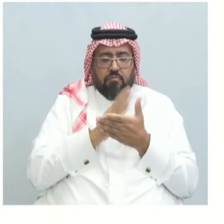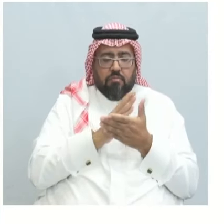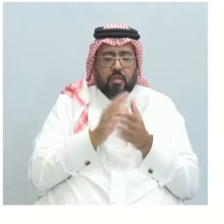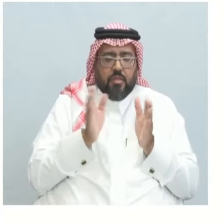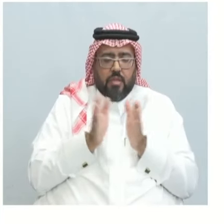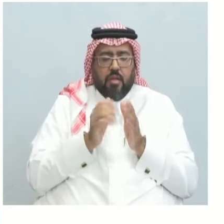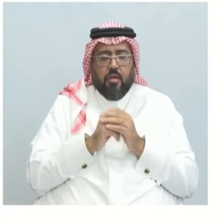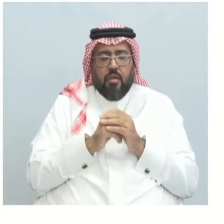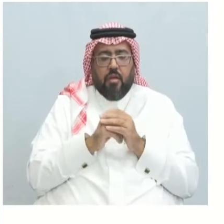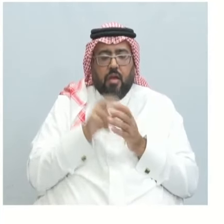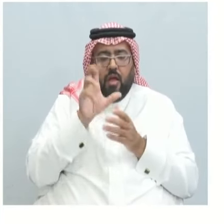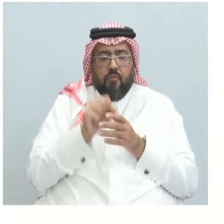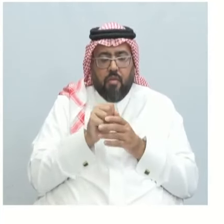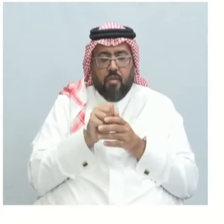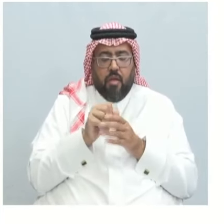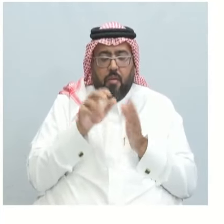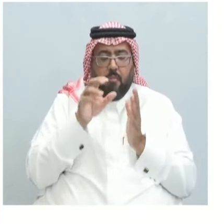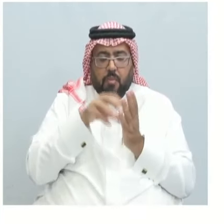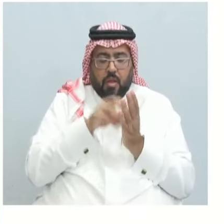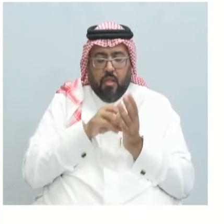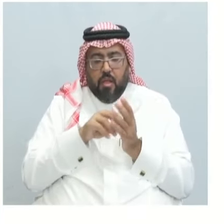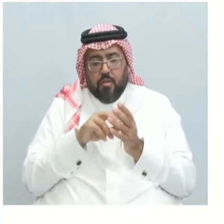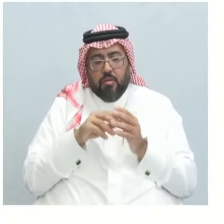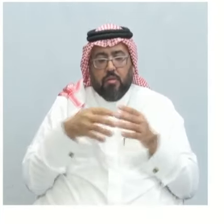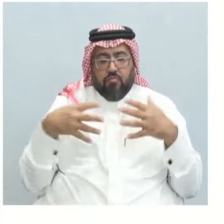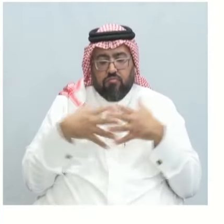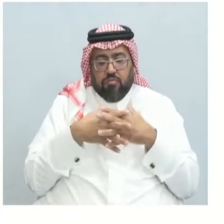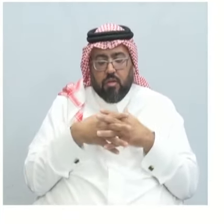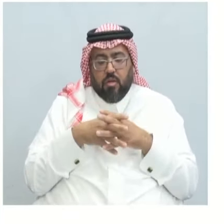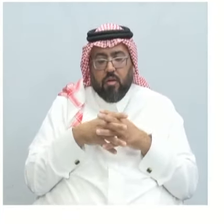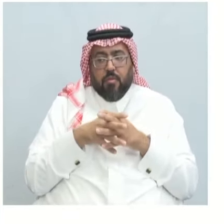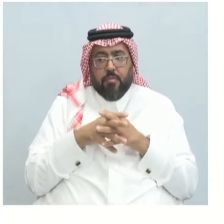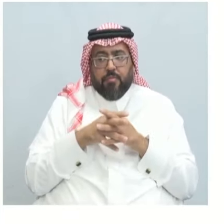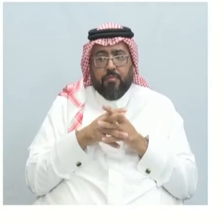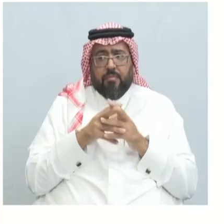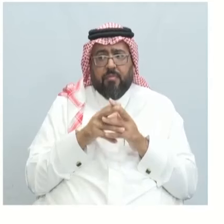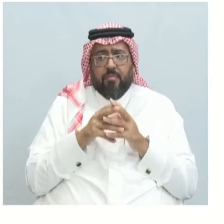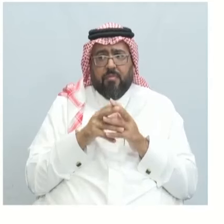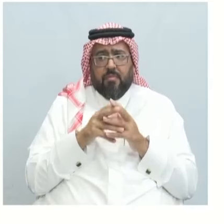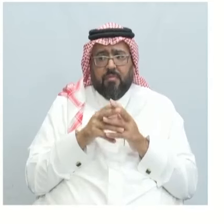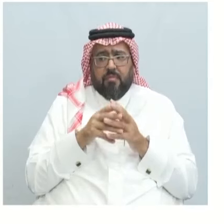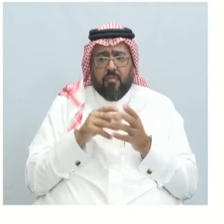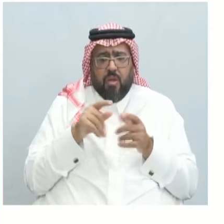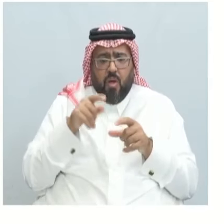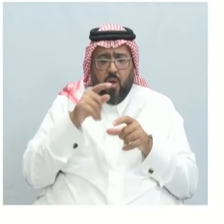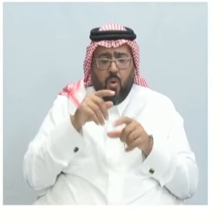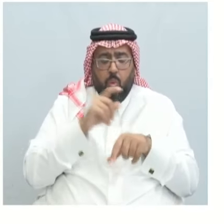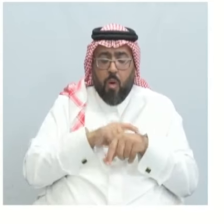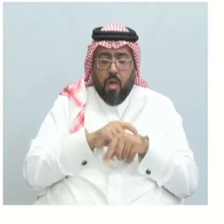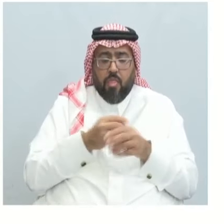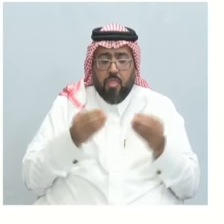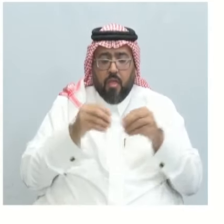اصغر وتخزينه في مناطق غير متجاوره من محرك الاقراص بمرور الوقت مع